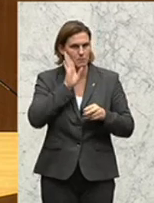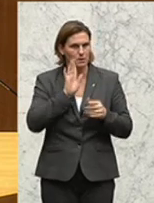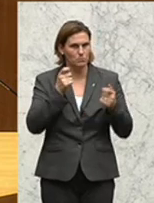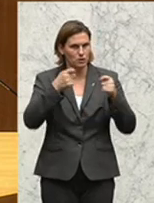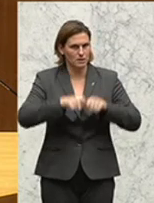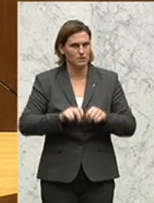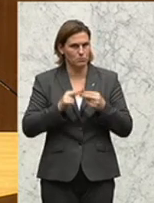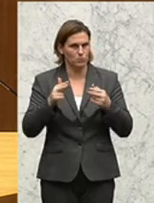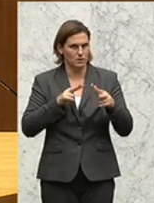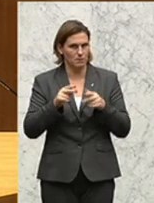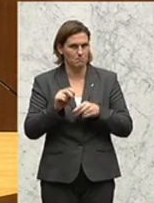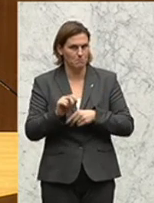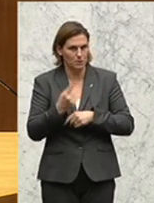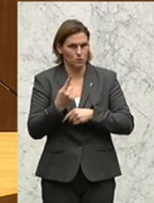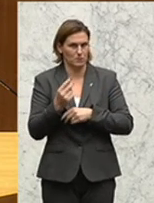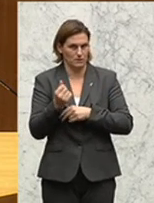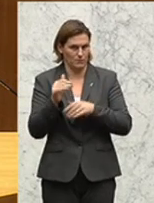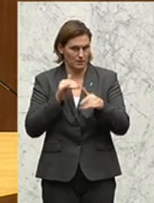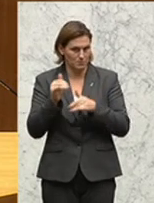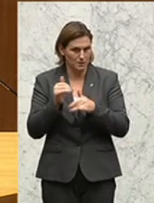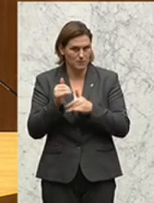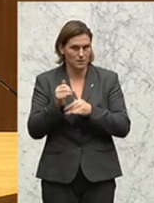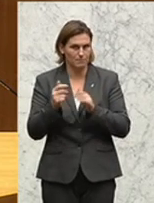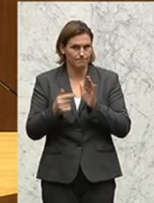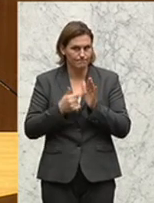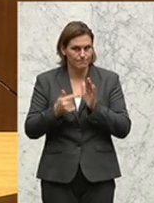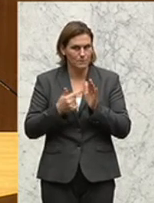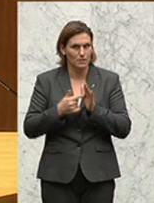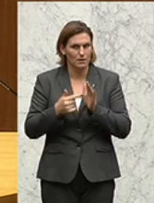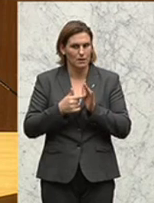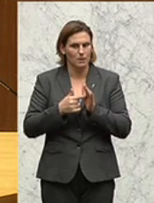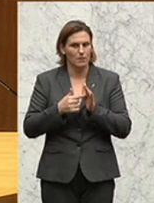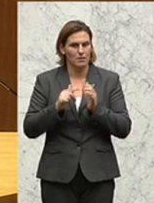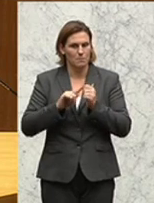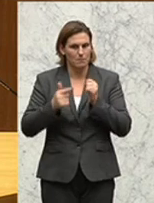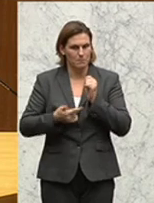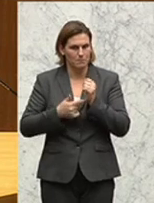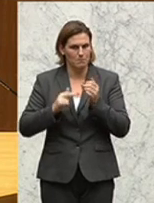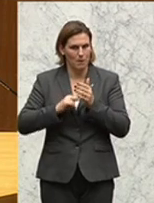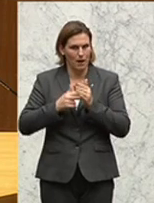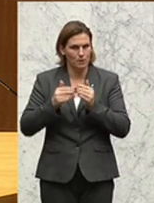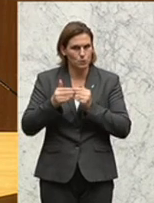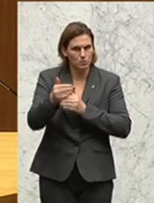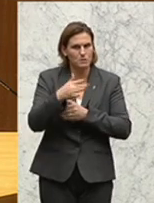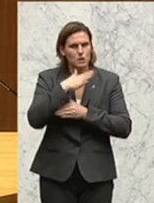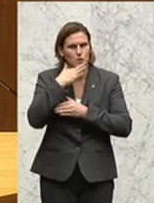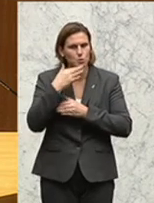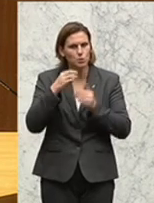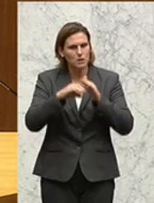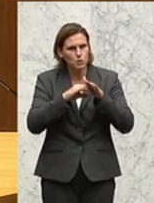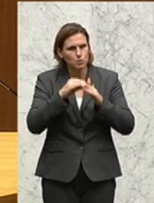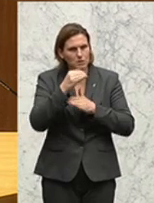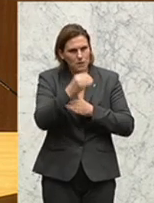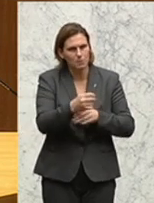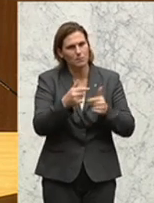Bundesregierung, insbesondere der Bundesminister für Finanzen, wird dazu aufgefordert, im Rahmen der mittelfristigen Budgetplanung den Verfassungsgerichtshof mit ausreichenden Budgetressourcen auszustatten,